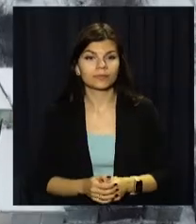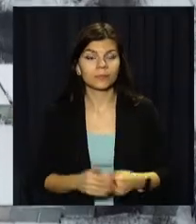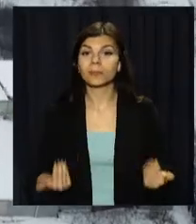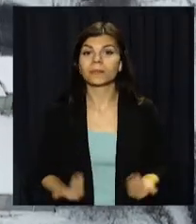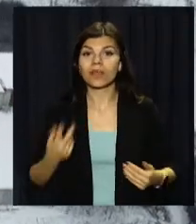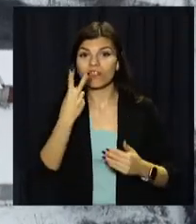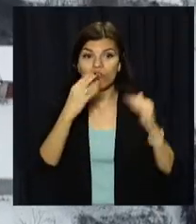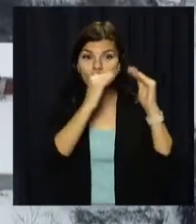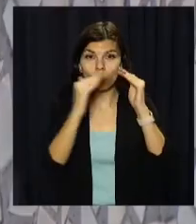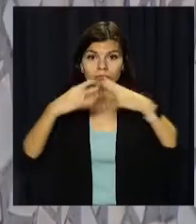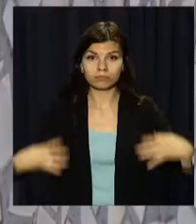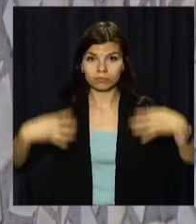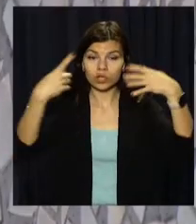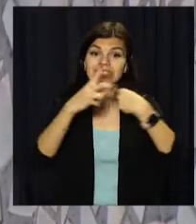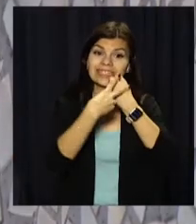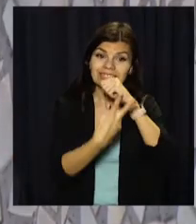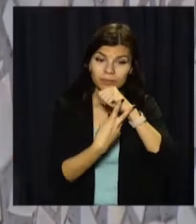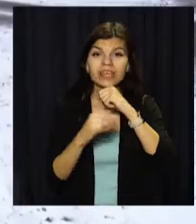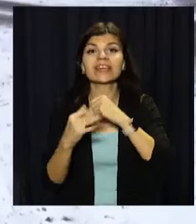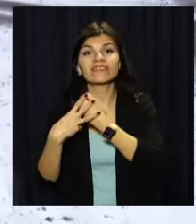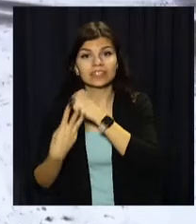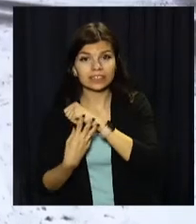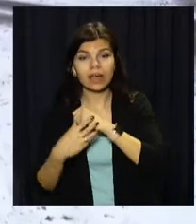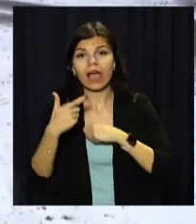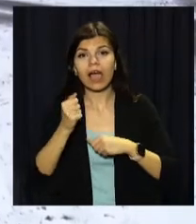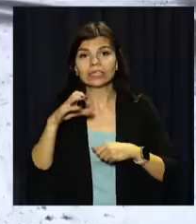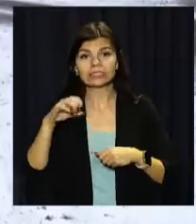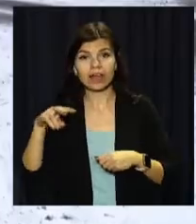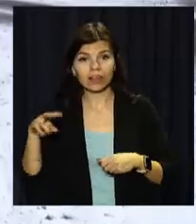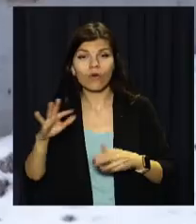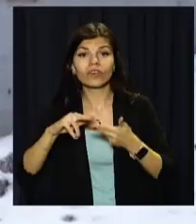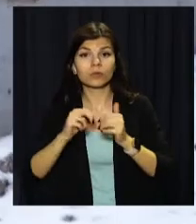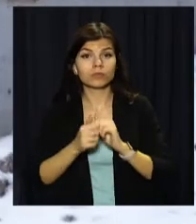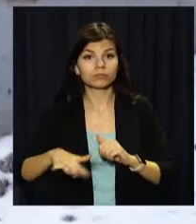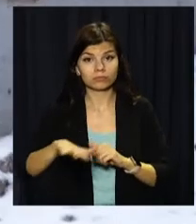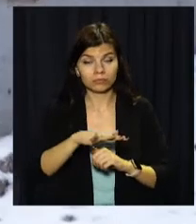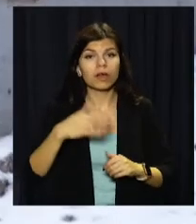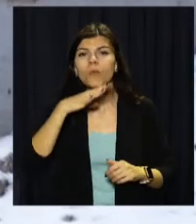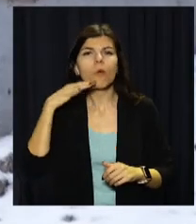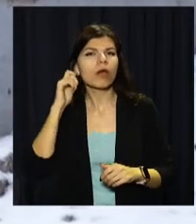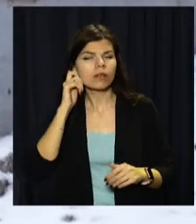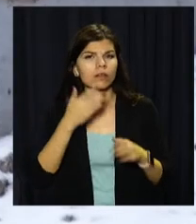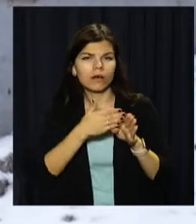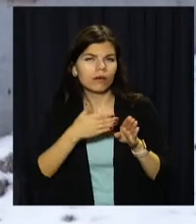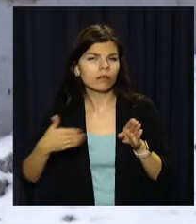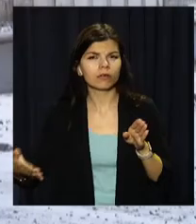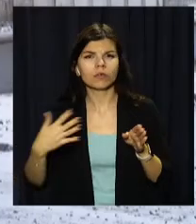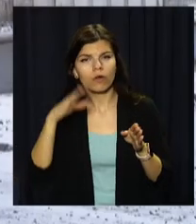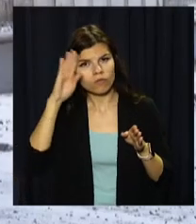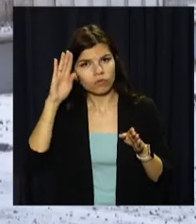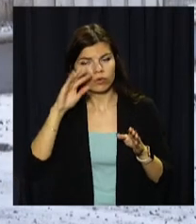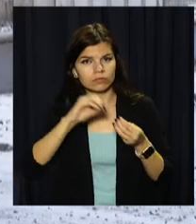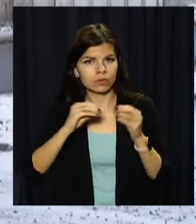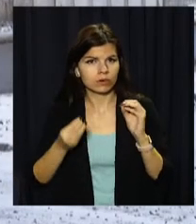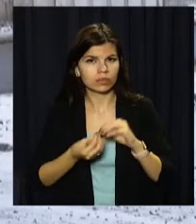Мешканці двох житлових будинків номер 17 та 18 по вулиці Гастело у Кам'янському багато років поспіль мали постійні проблеми з